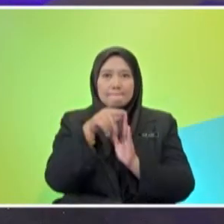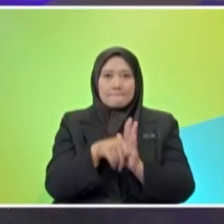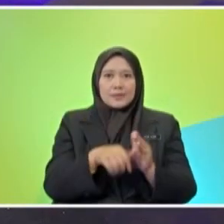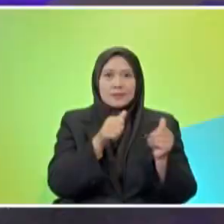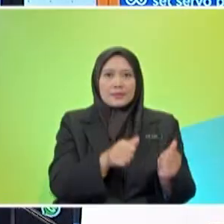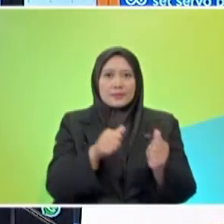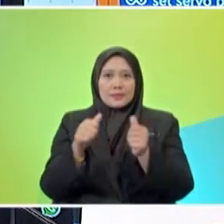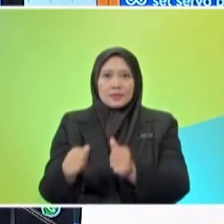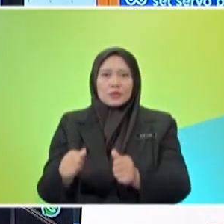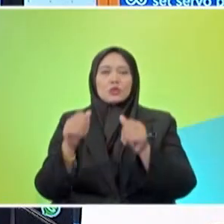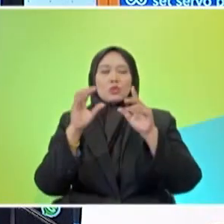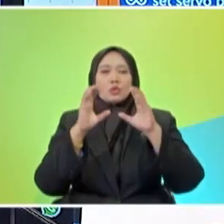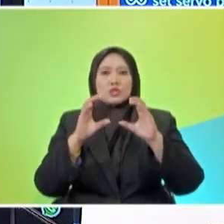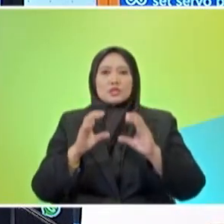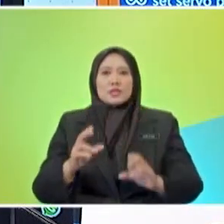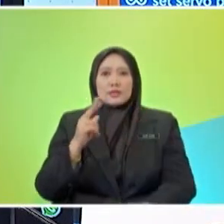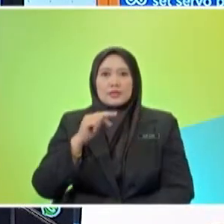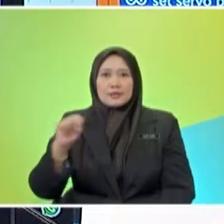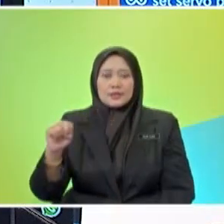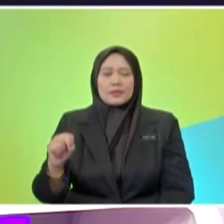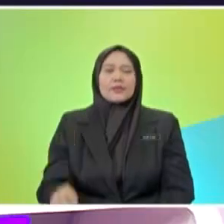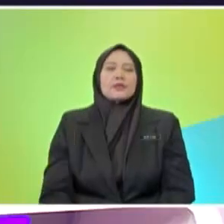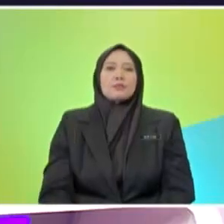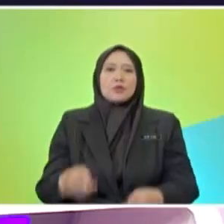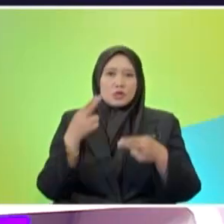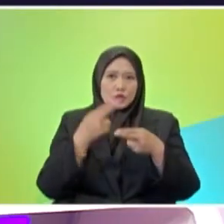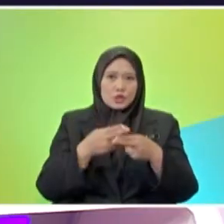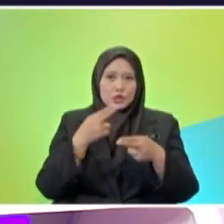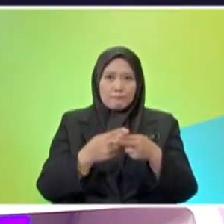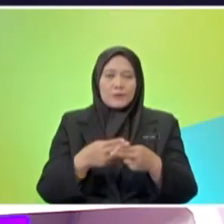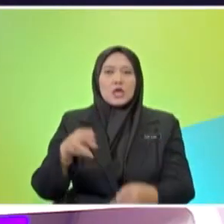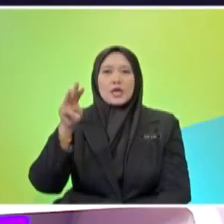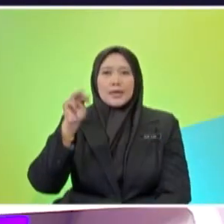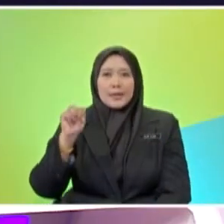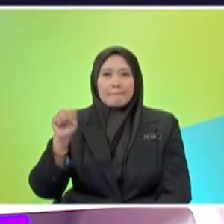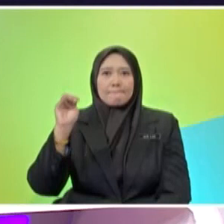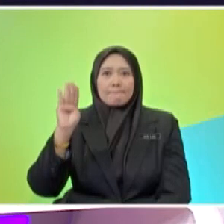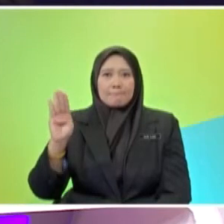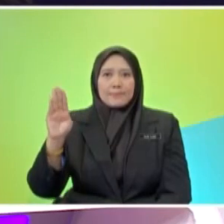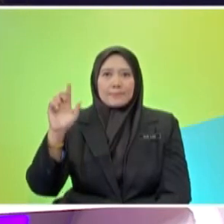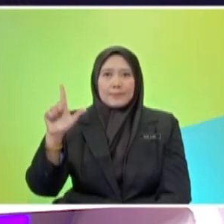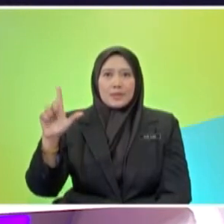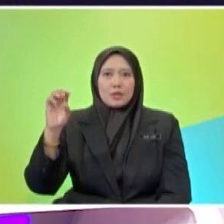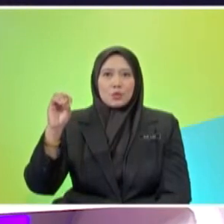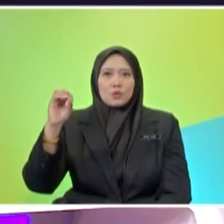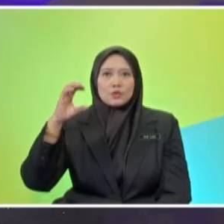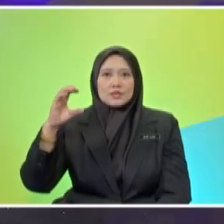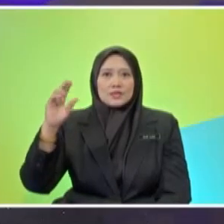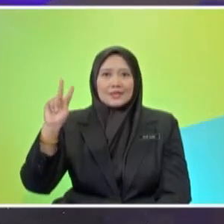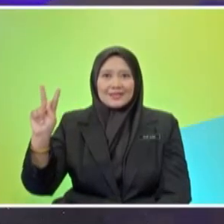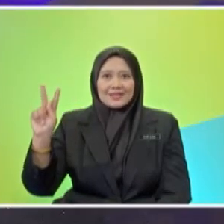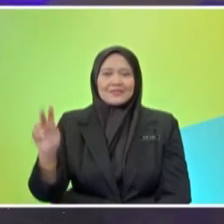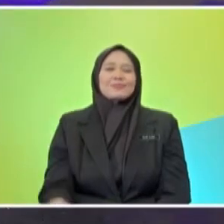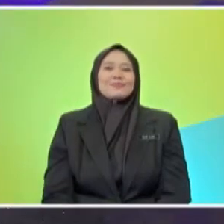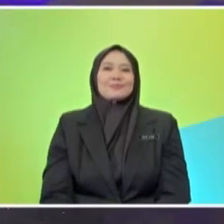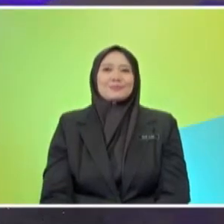telah kasih, berjaya. cikgu. Jadi cikgu Okey. bagi satu hadiah kepada Ifan. Satu ganjaran untuk Irfan sekarang ini. Satu ganjaran kepada Ifan. Ifan dapat burung hantu. Mata dia